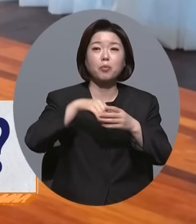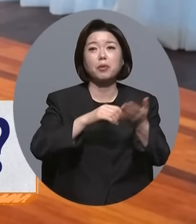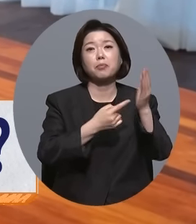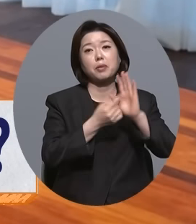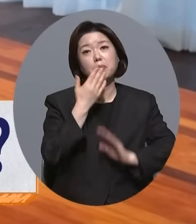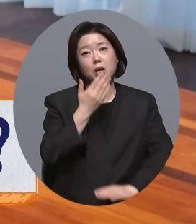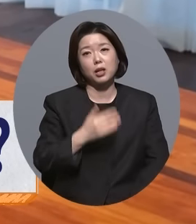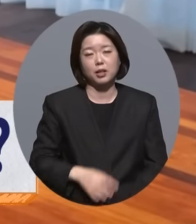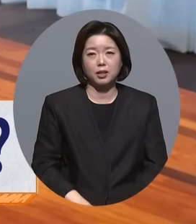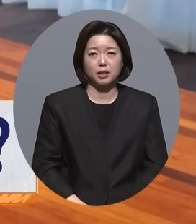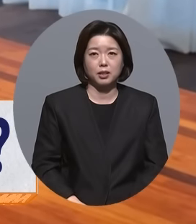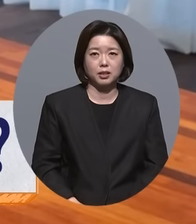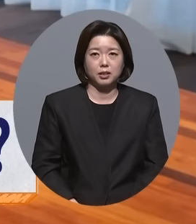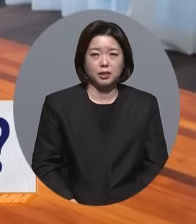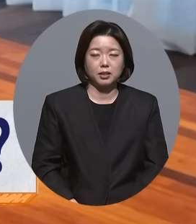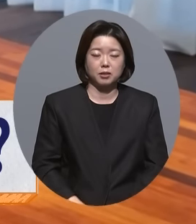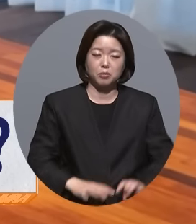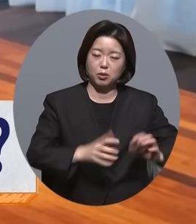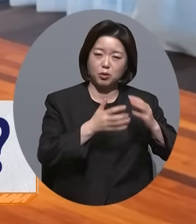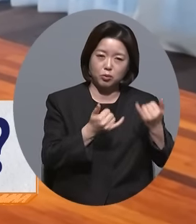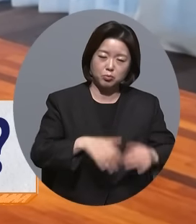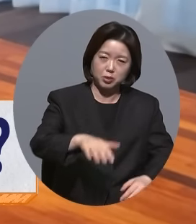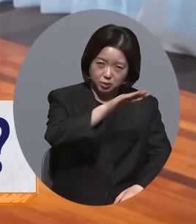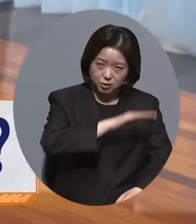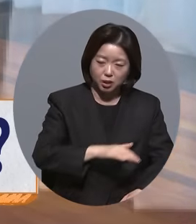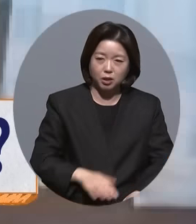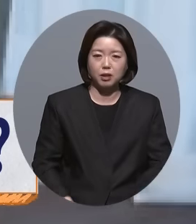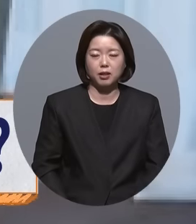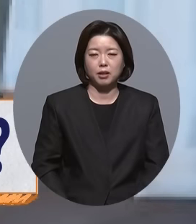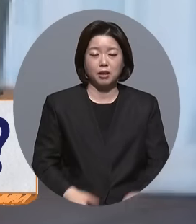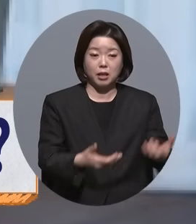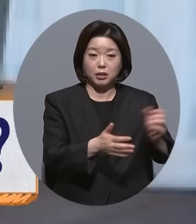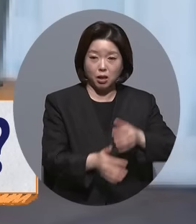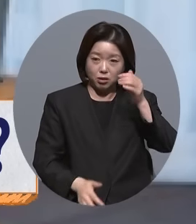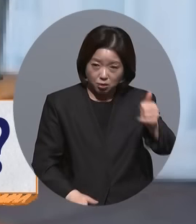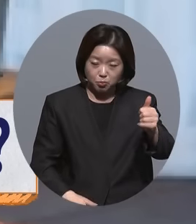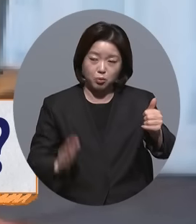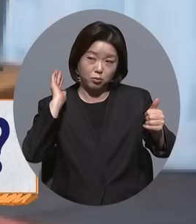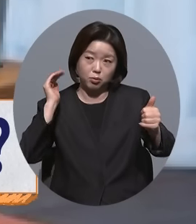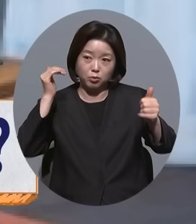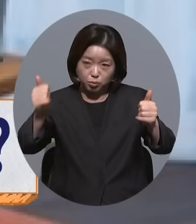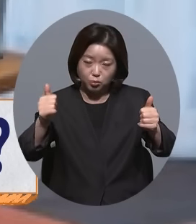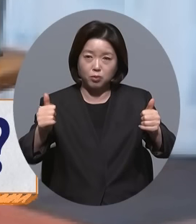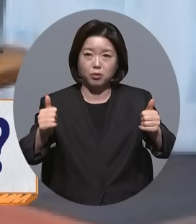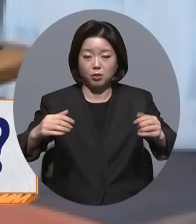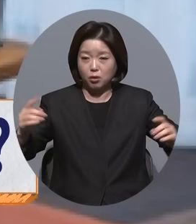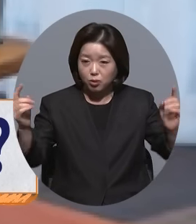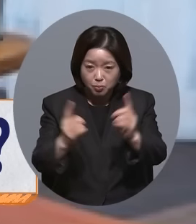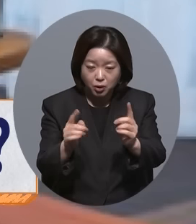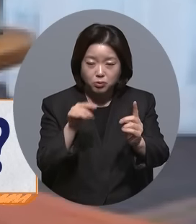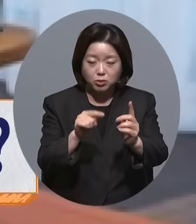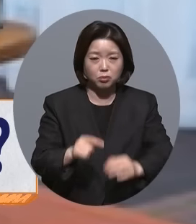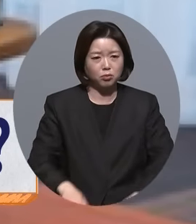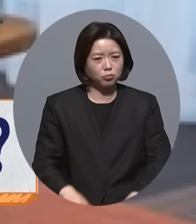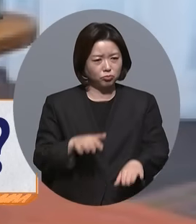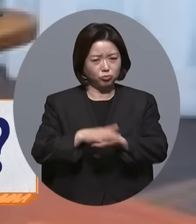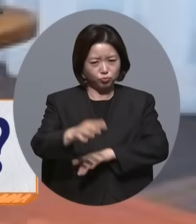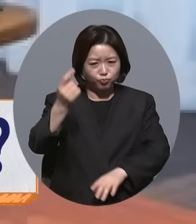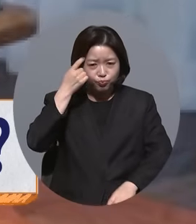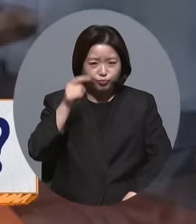분들도 있지만 국민들 모두가 아니 당대표와 대통령의 모임이 왜 이런 식으로